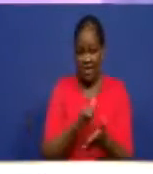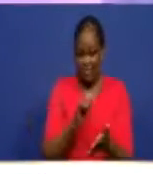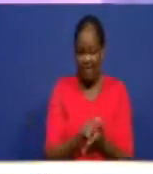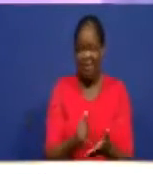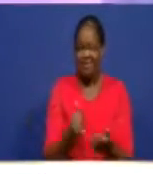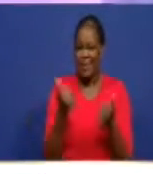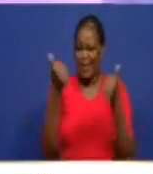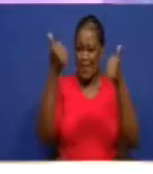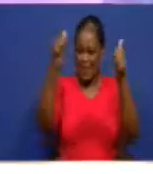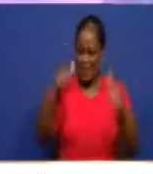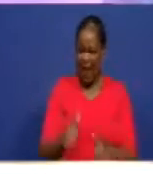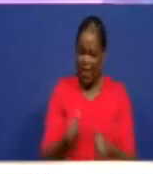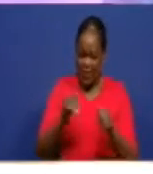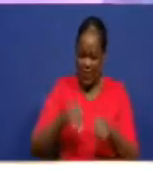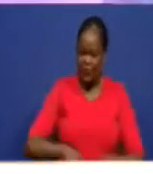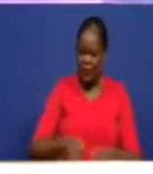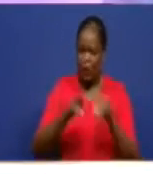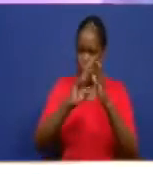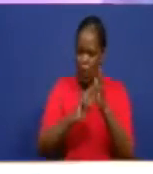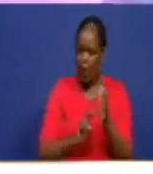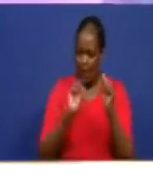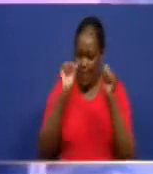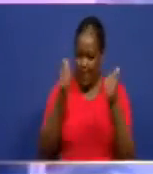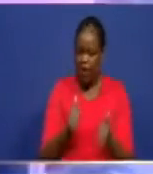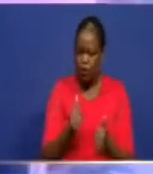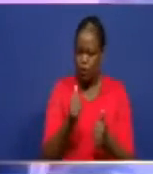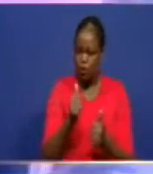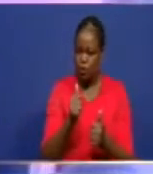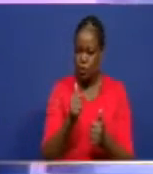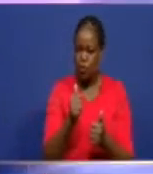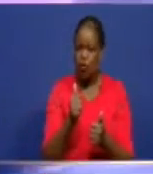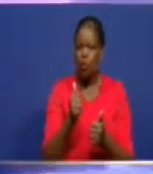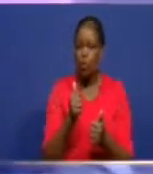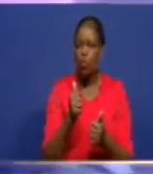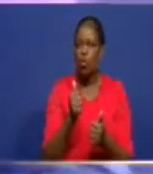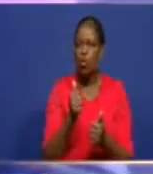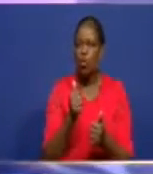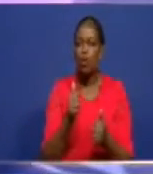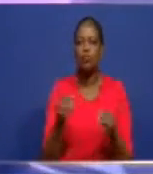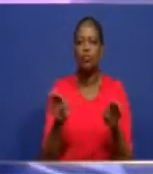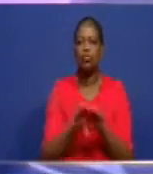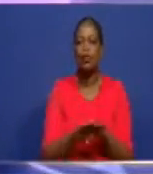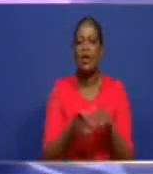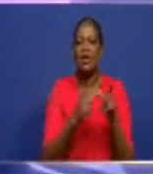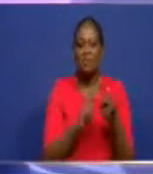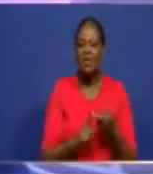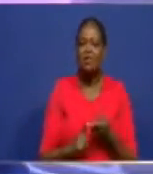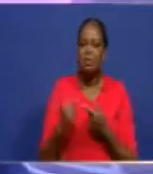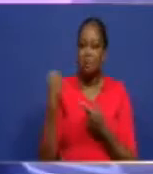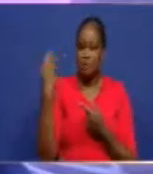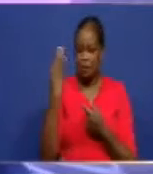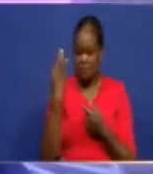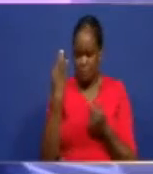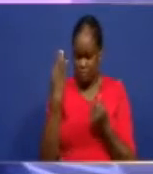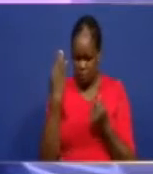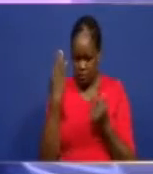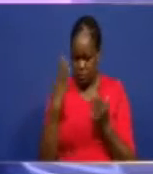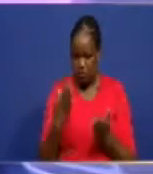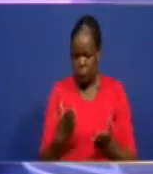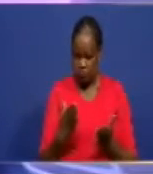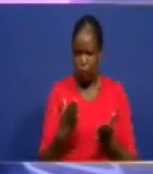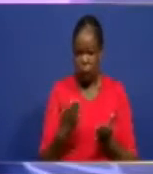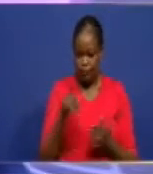bado haijaweka nidhamu itafungiliwa mbali, na huenda imamu wa msikiti huo, chairman wa